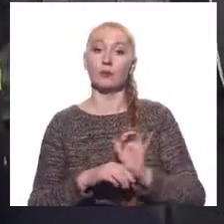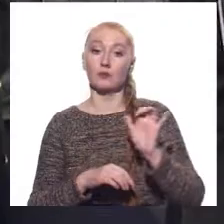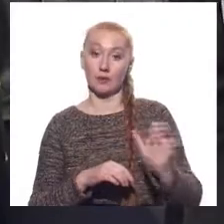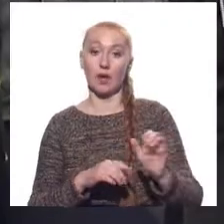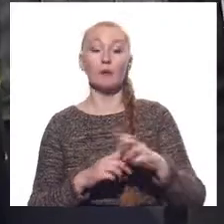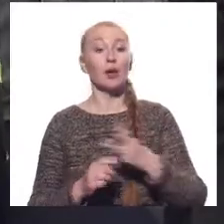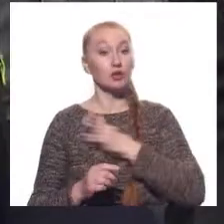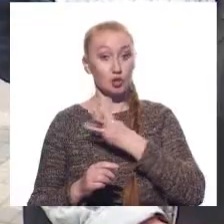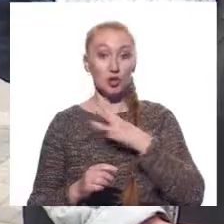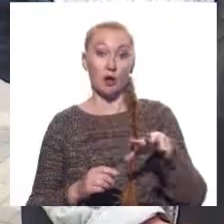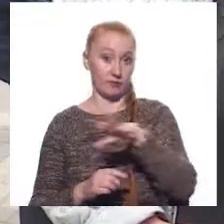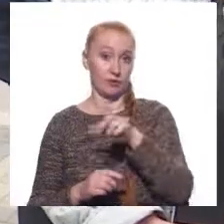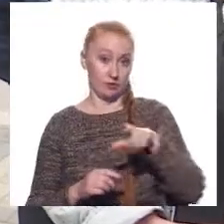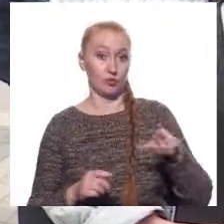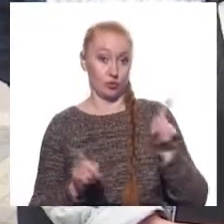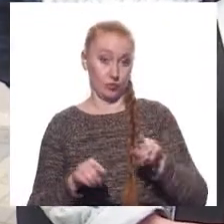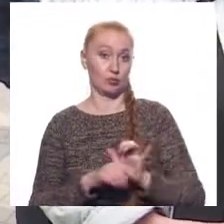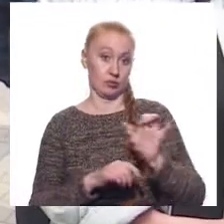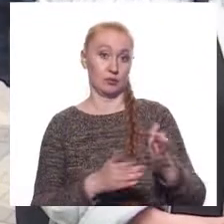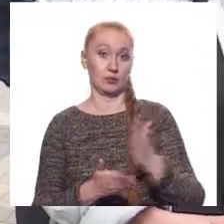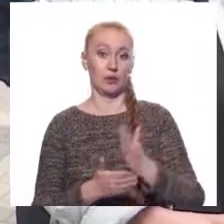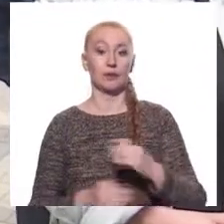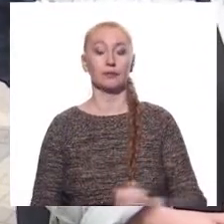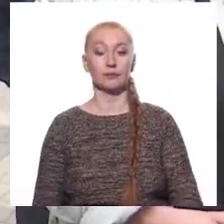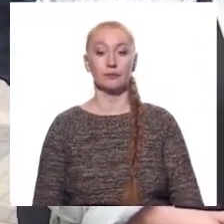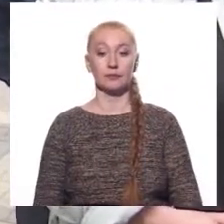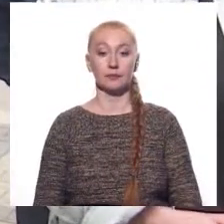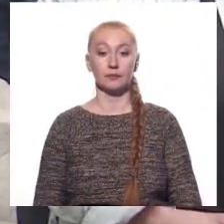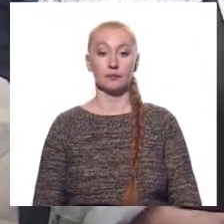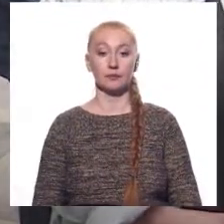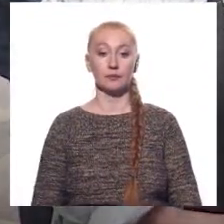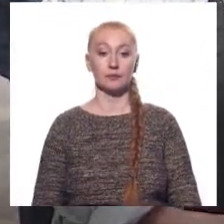і побажання мешканців громад. Всі